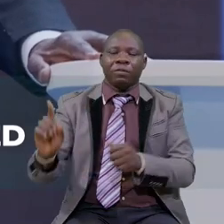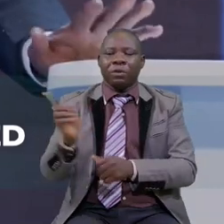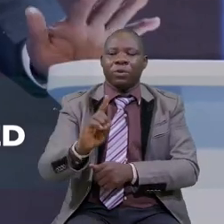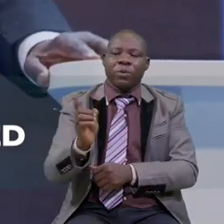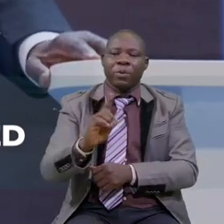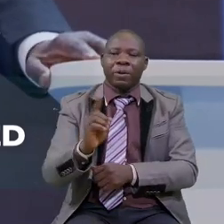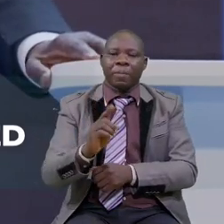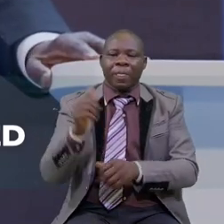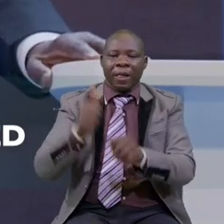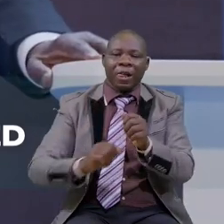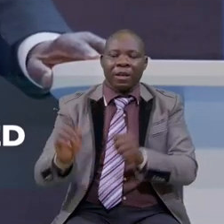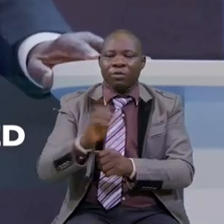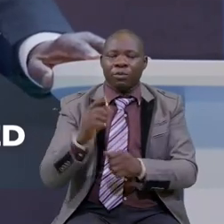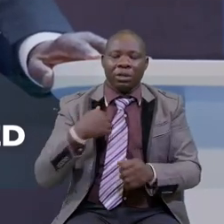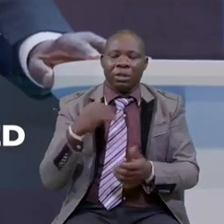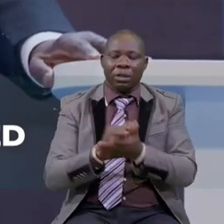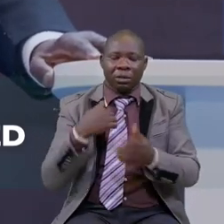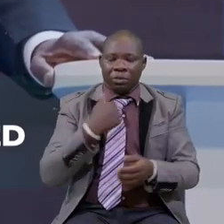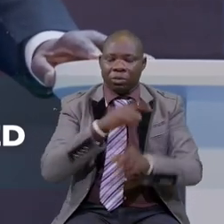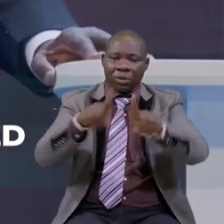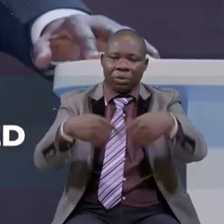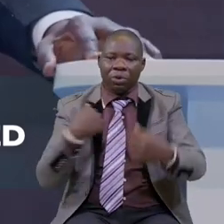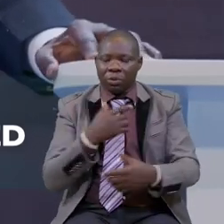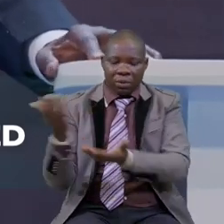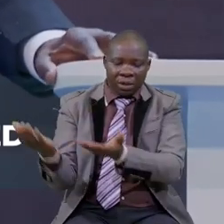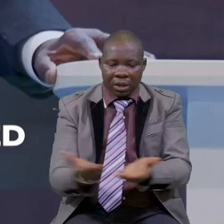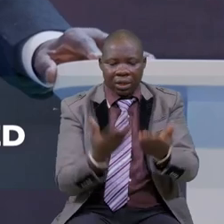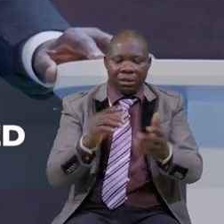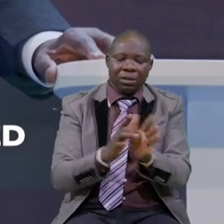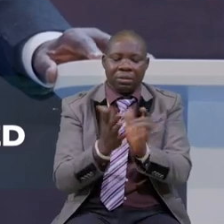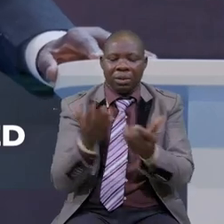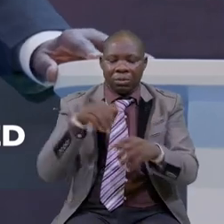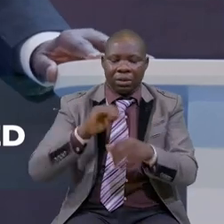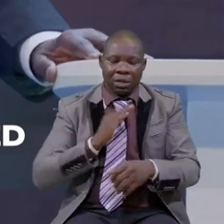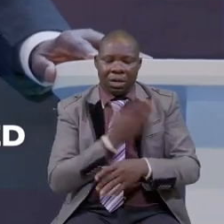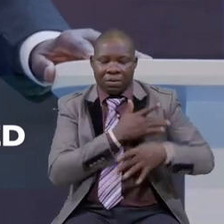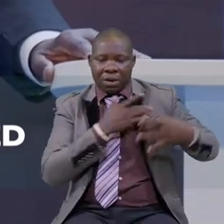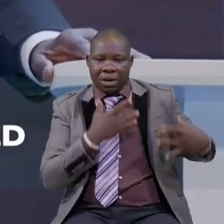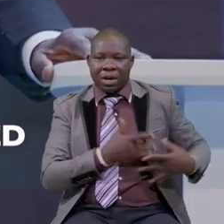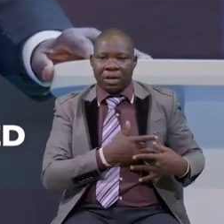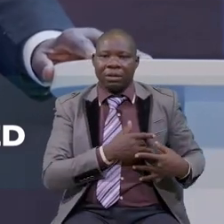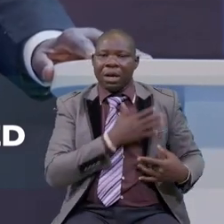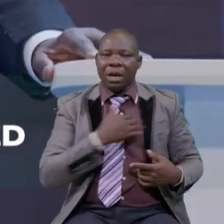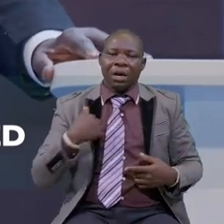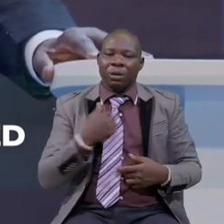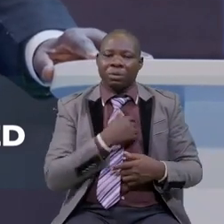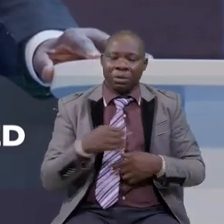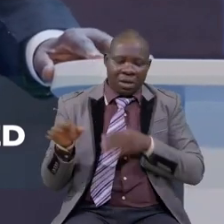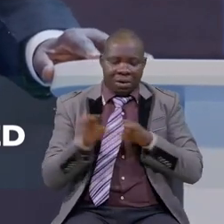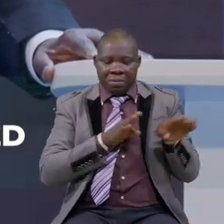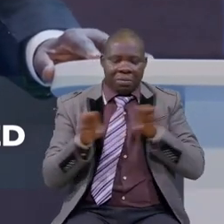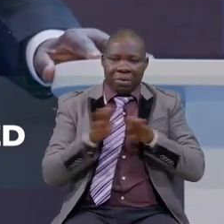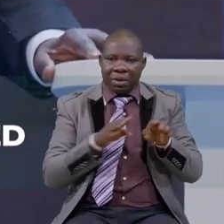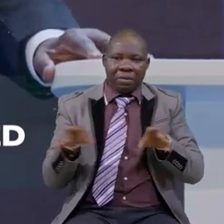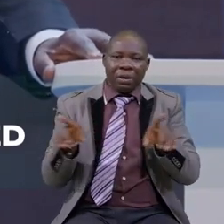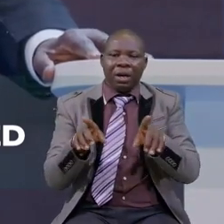partout. Partout où nous allons, nous portons la Bible dans nos cœurs et nous